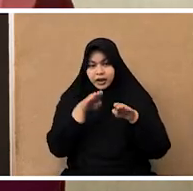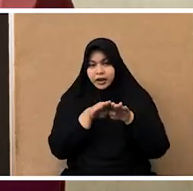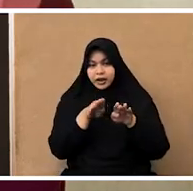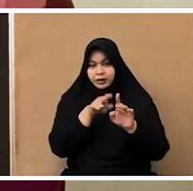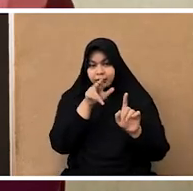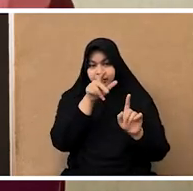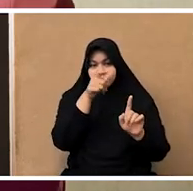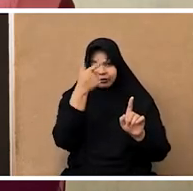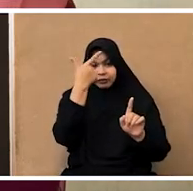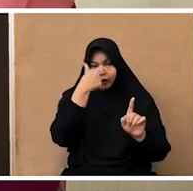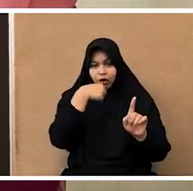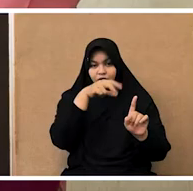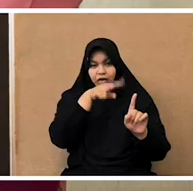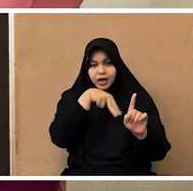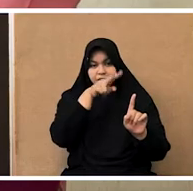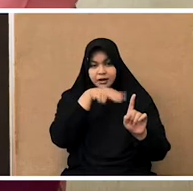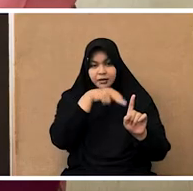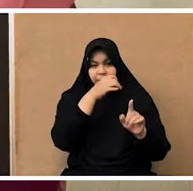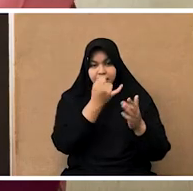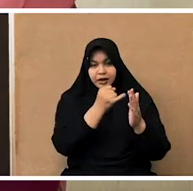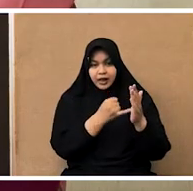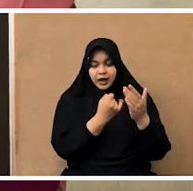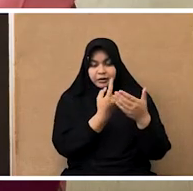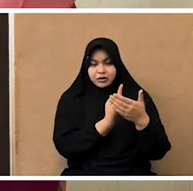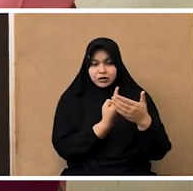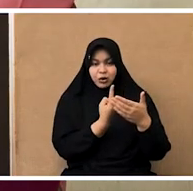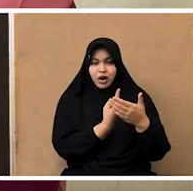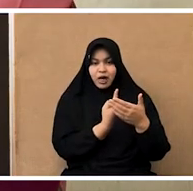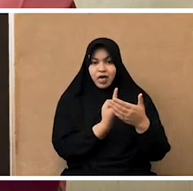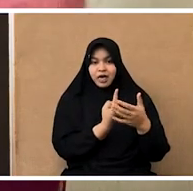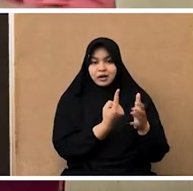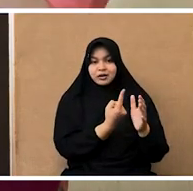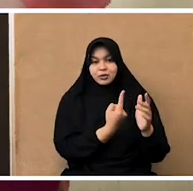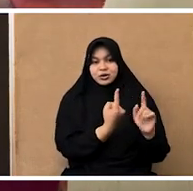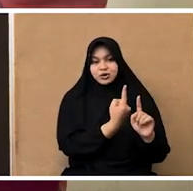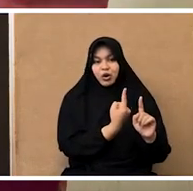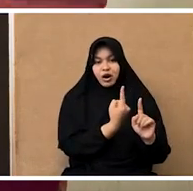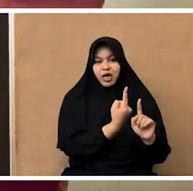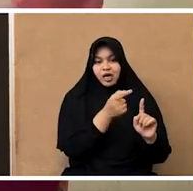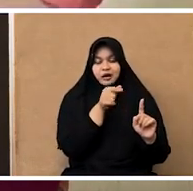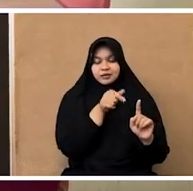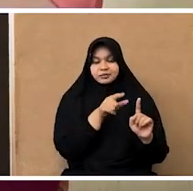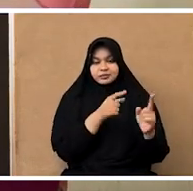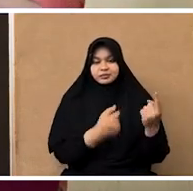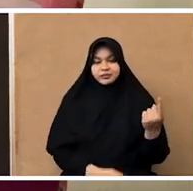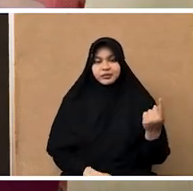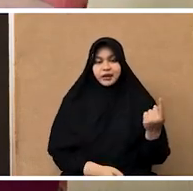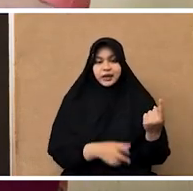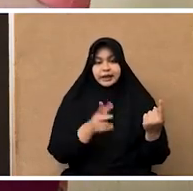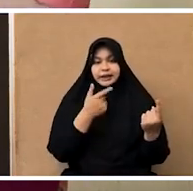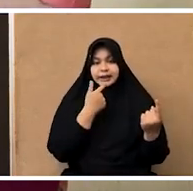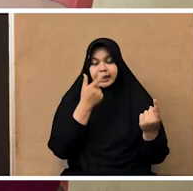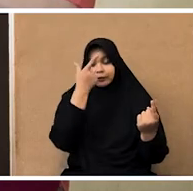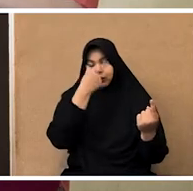kemudian ya penilaian personal ya betul betul jadi oke itu sedikit terkait